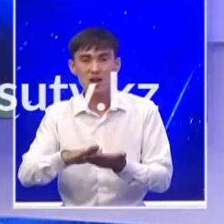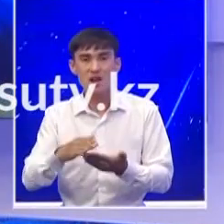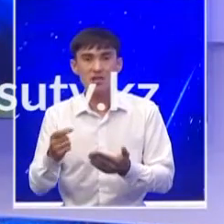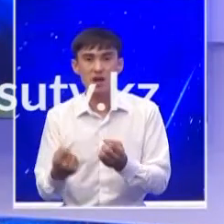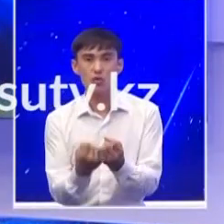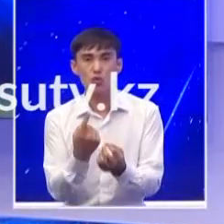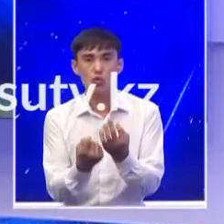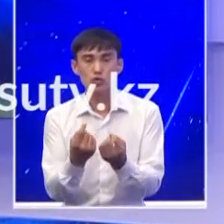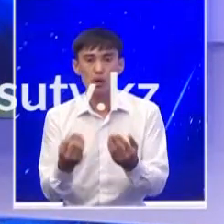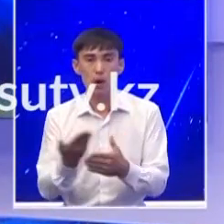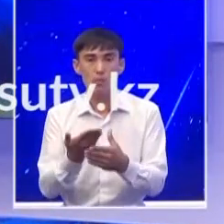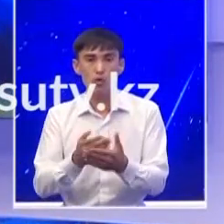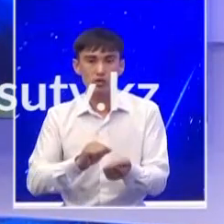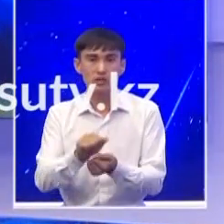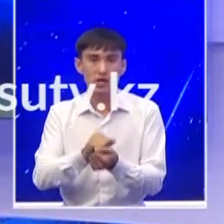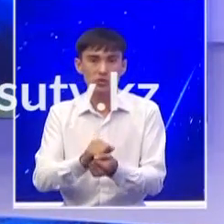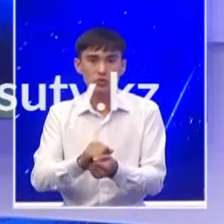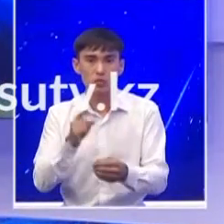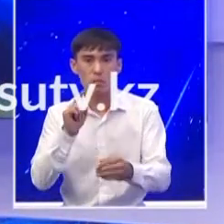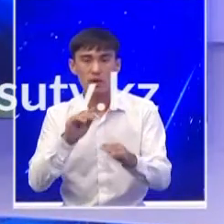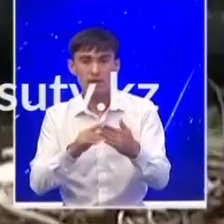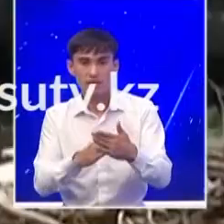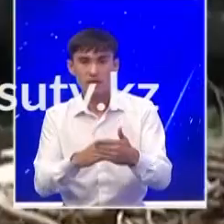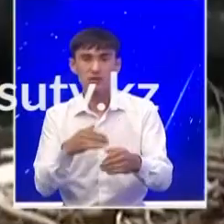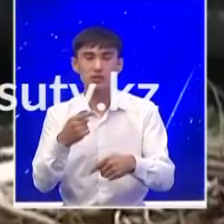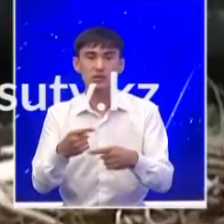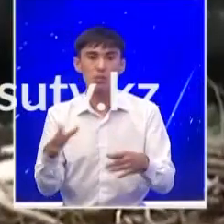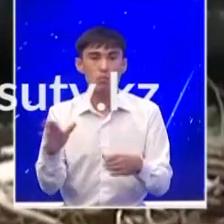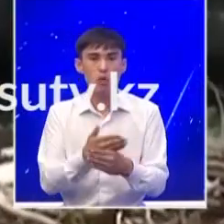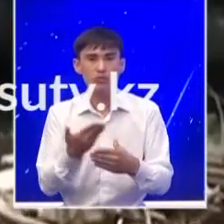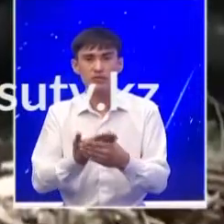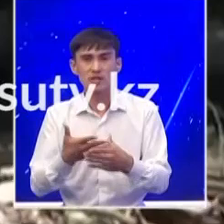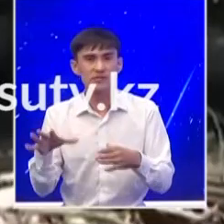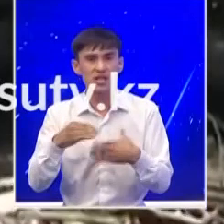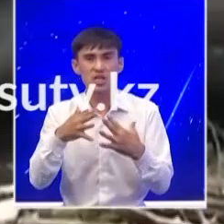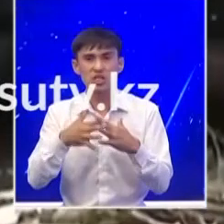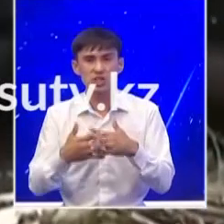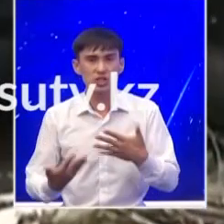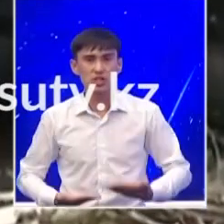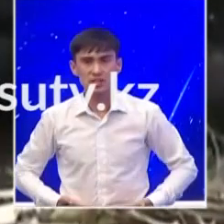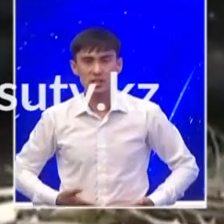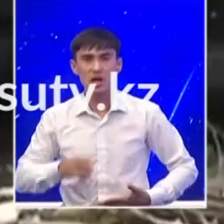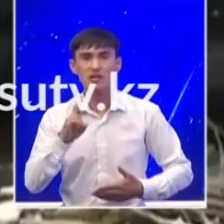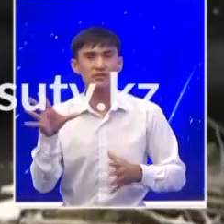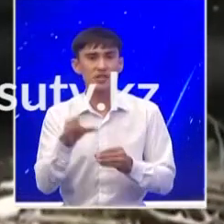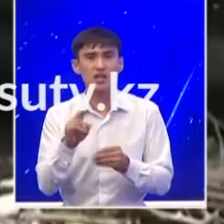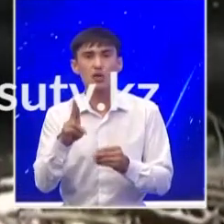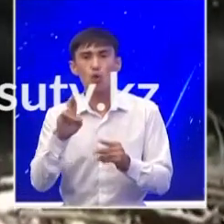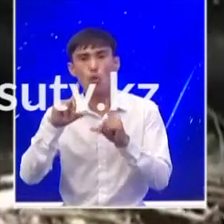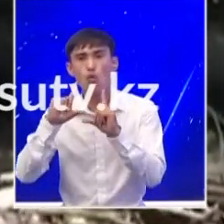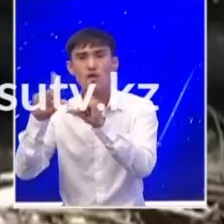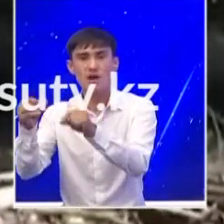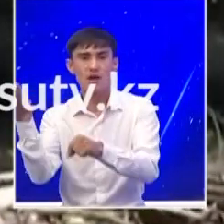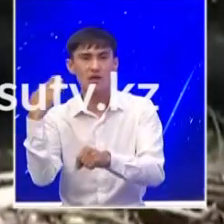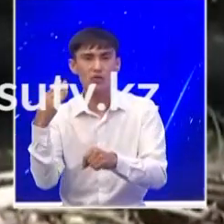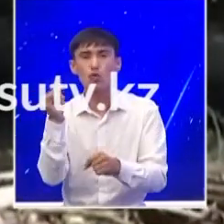поможет предотвратить засуху в регионе. Помощь оказывают все жители села и даже те, кто давно отсюда уехал. Кто не смог